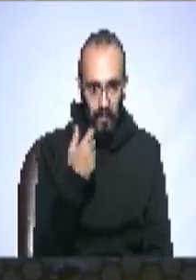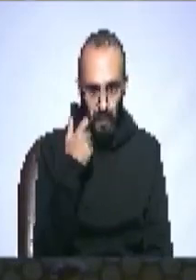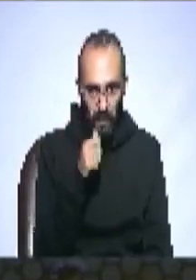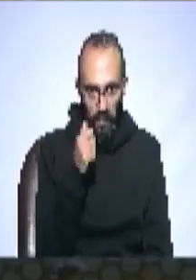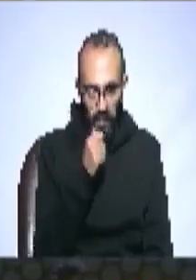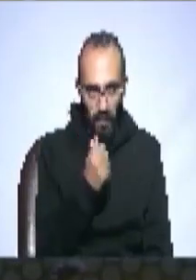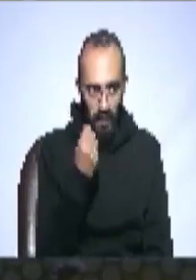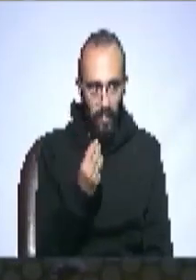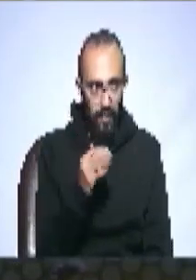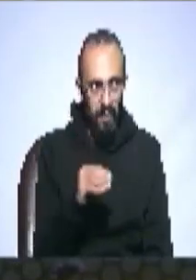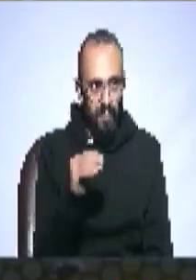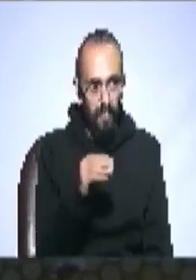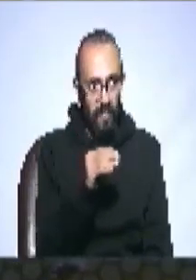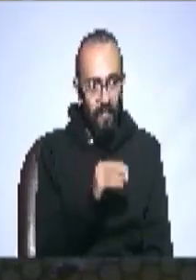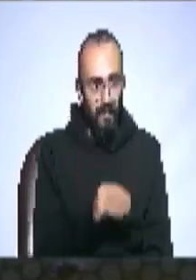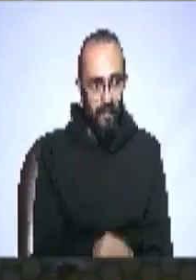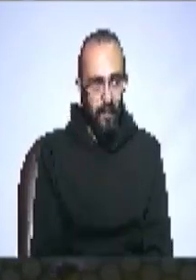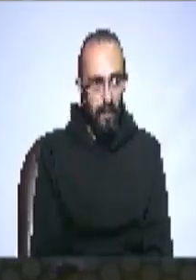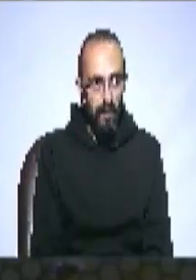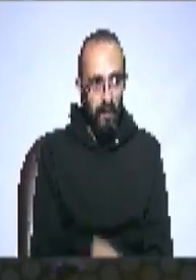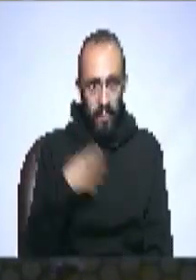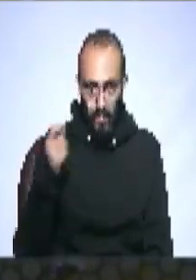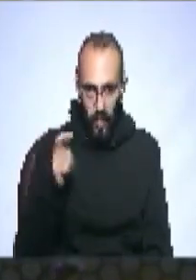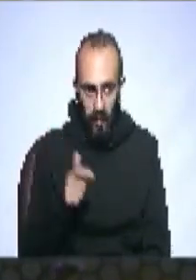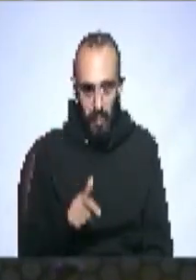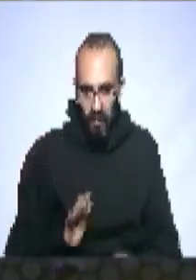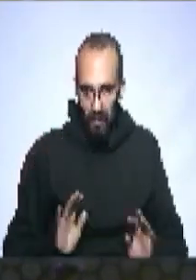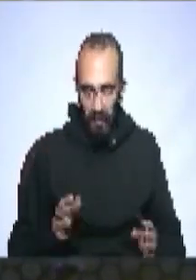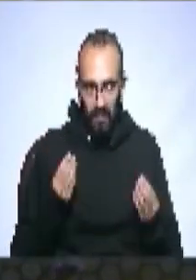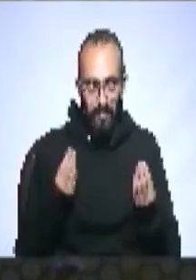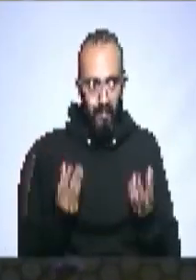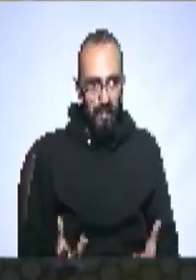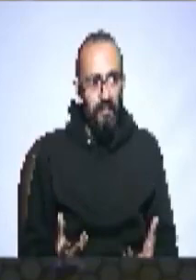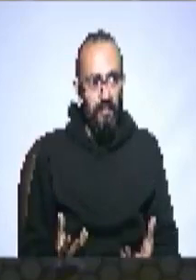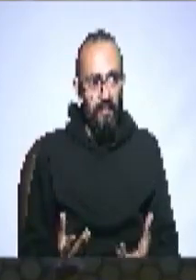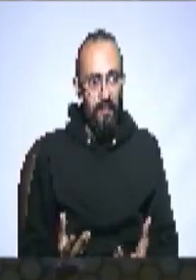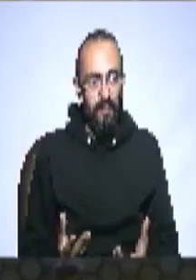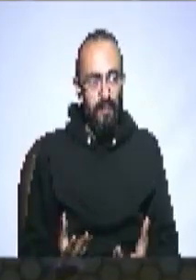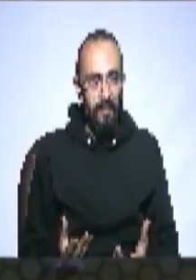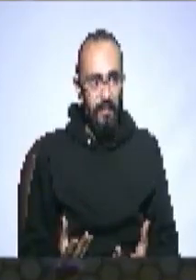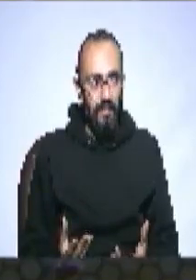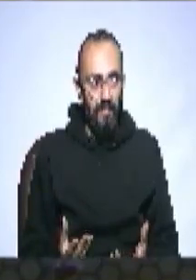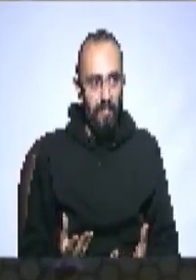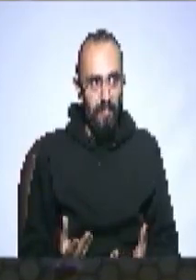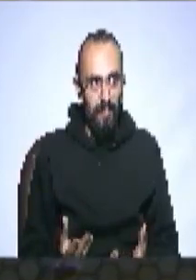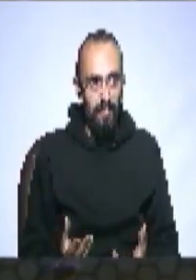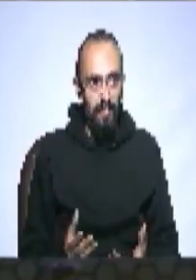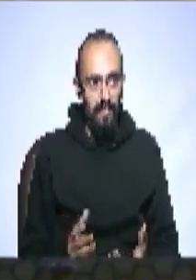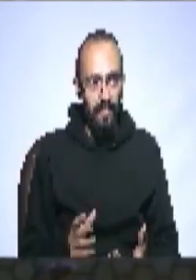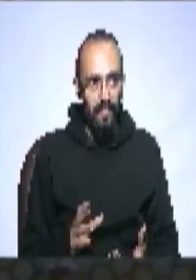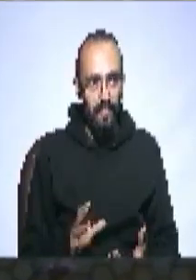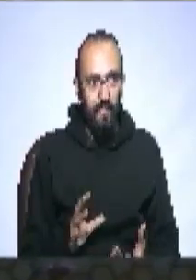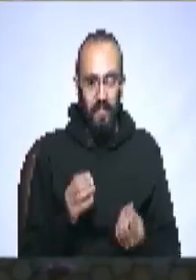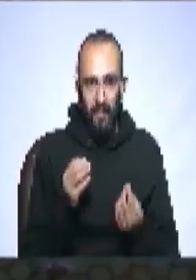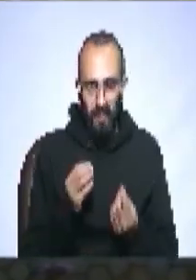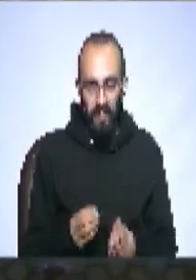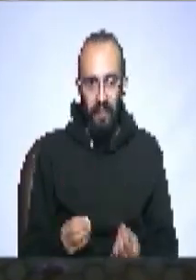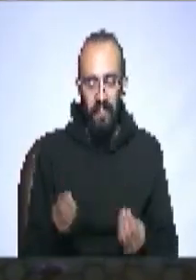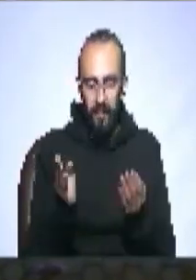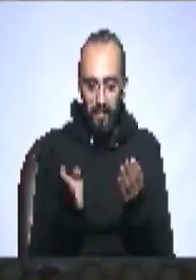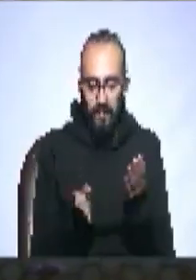اللي احنا كل مره بنبقى بنعملها واحنا مستعجلين. انا ظابط الوقت ما تقلقيش عشان خاطر ان احنا نبقى